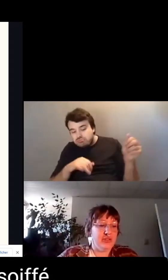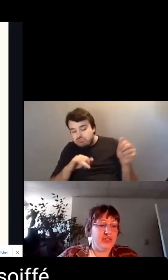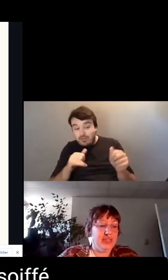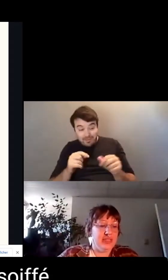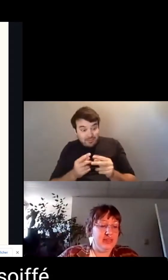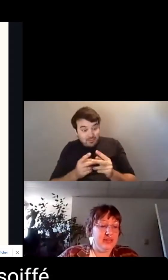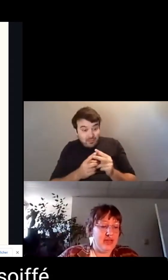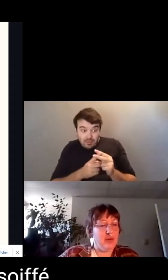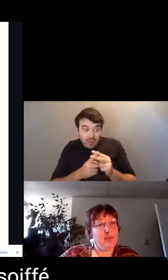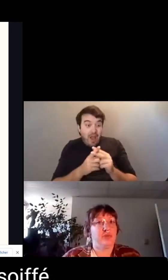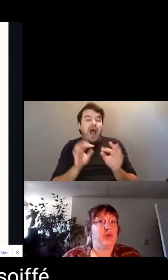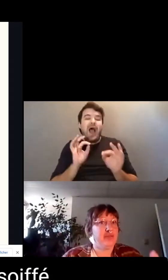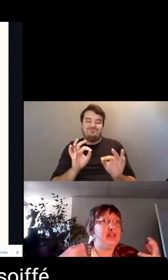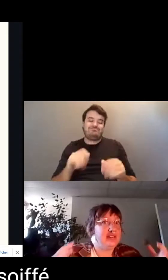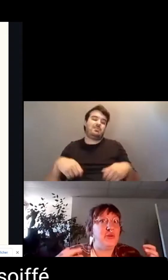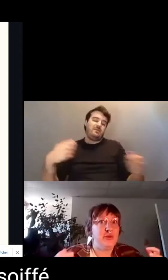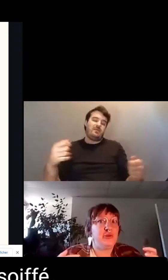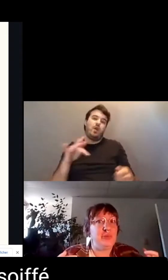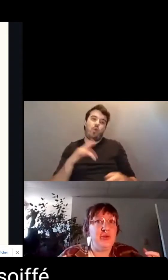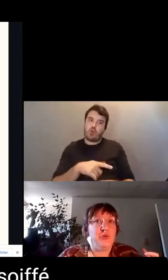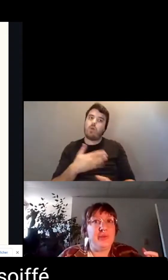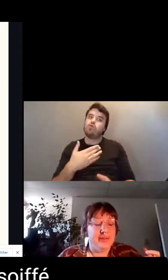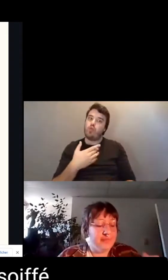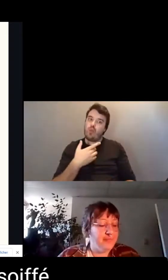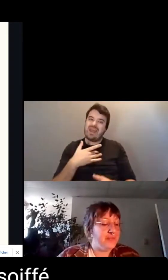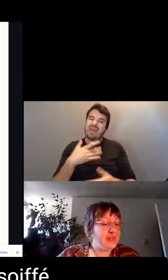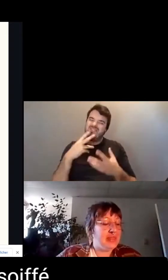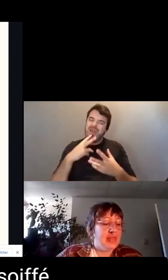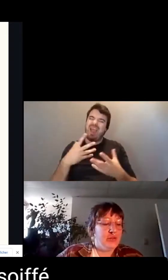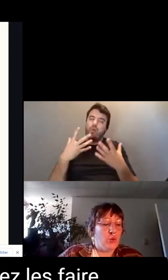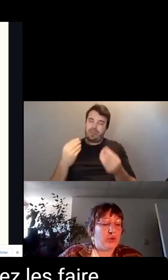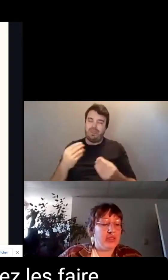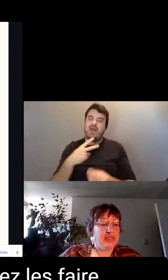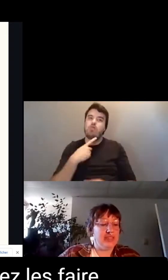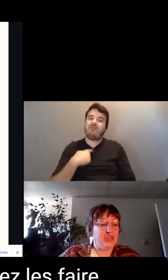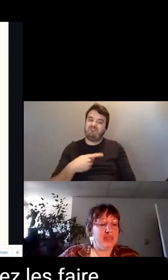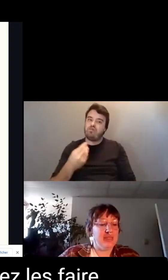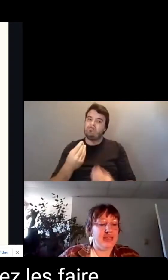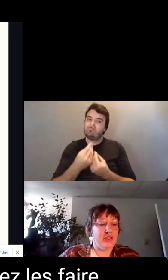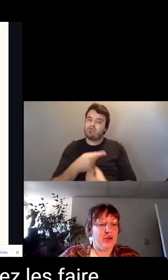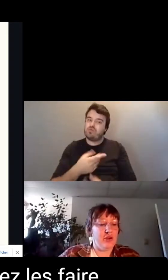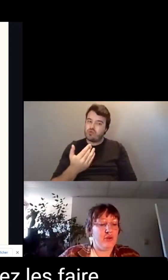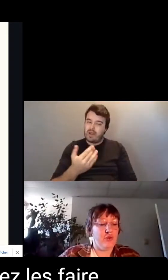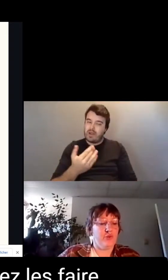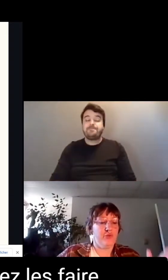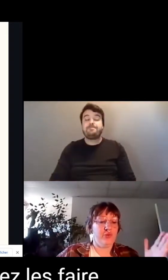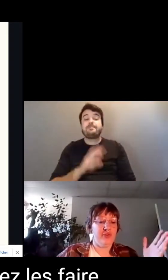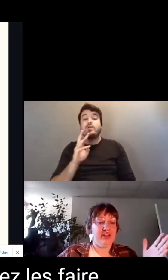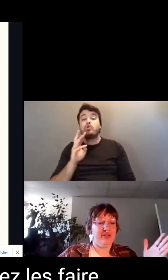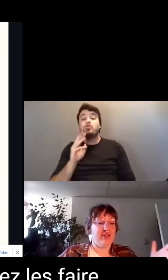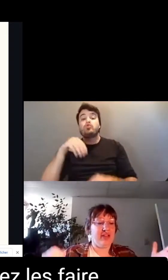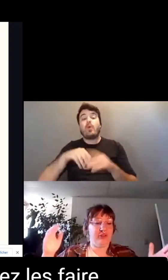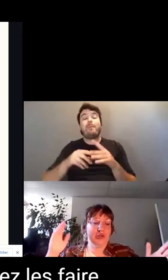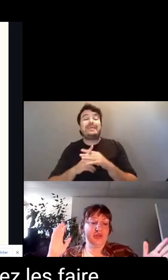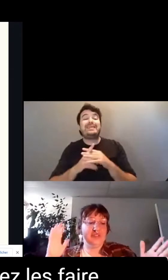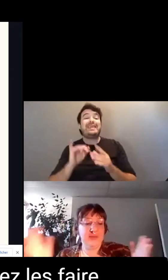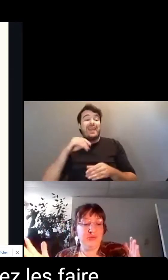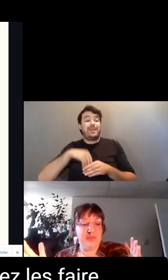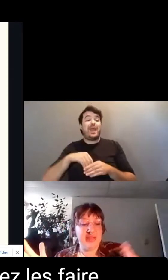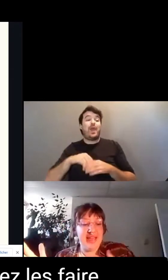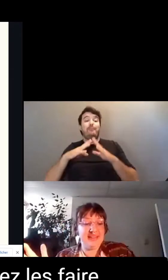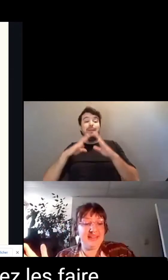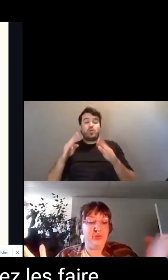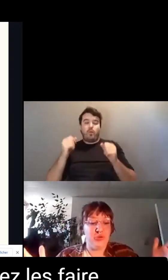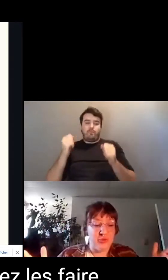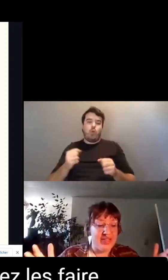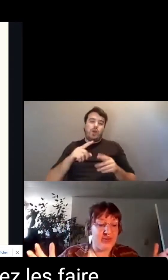Parce que c'est quand même assoiffé, là. Ça a besoin d'un milieu humide. Donc, les semis intérieurs, vous pouvez les faire de début